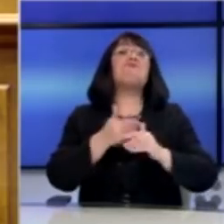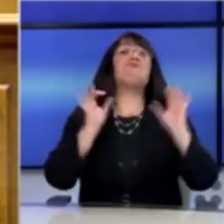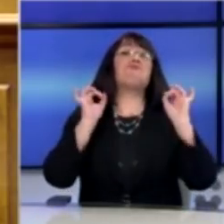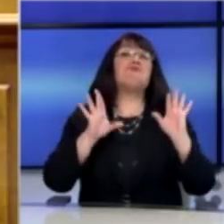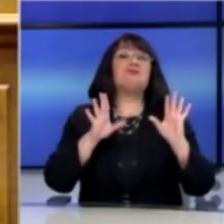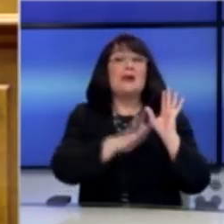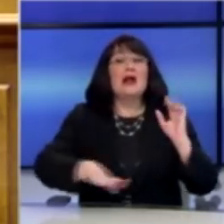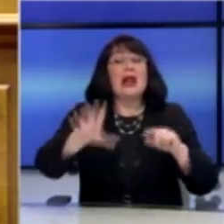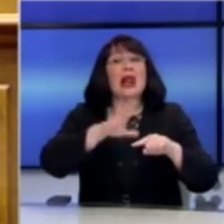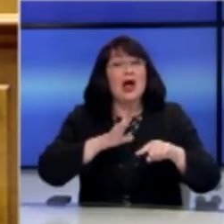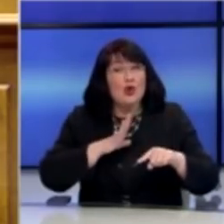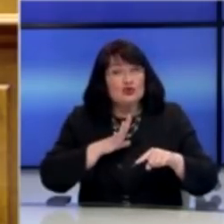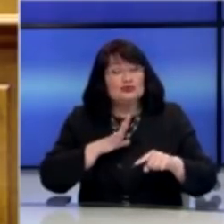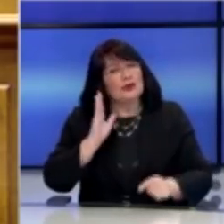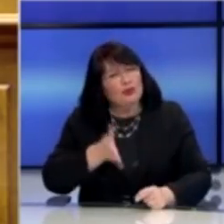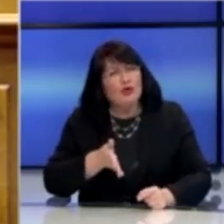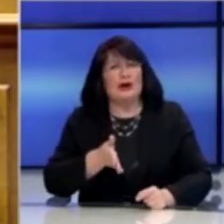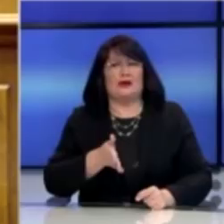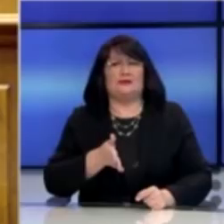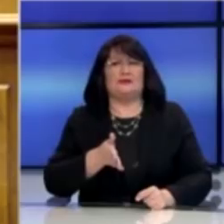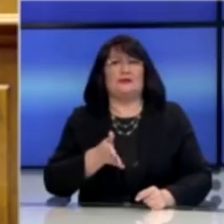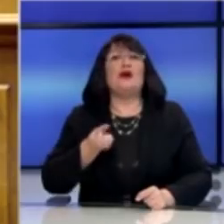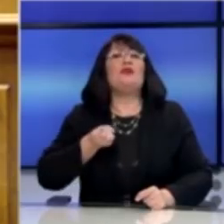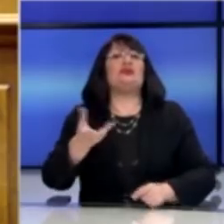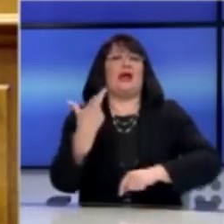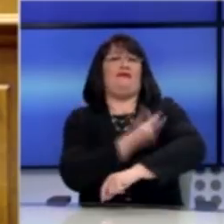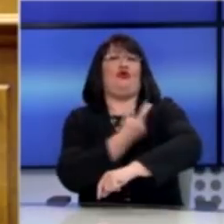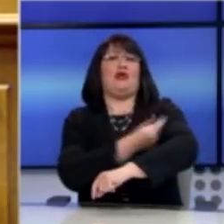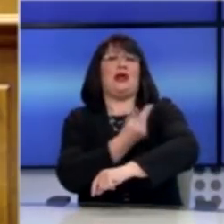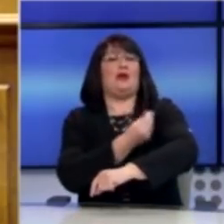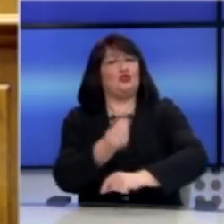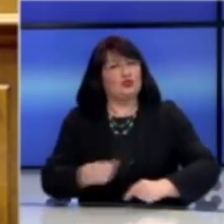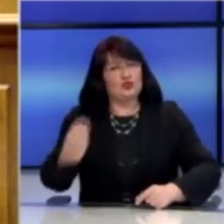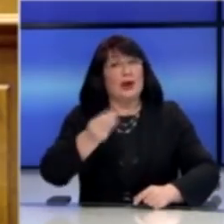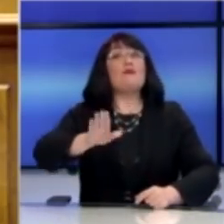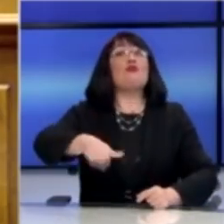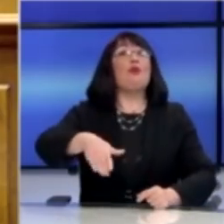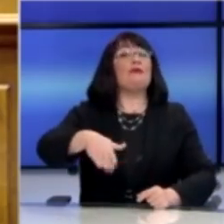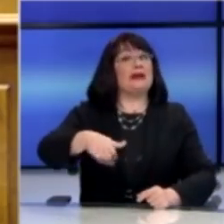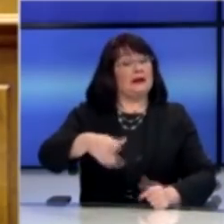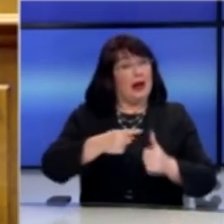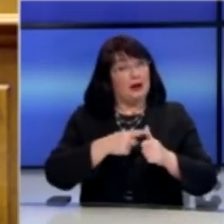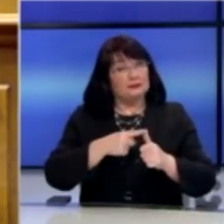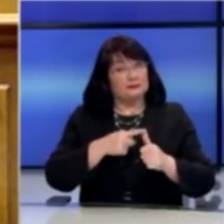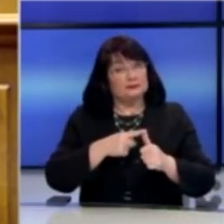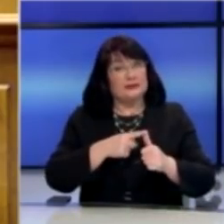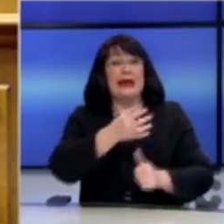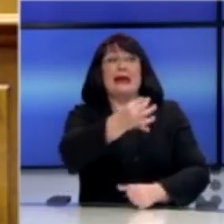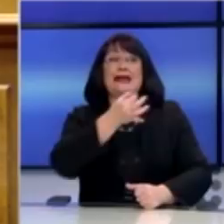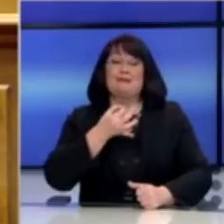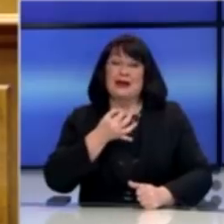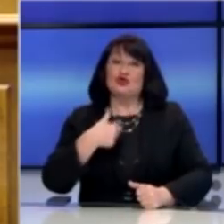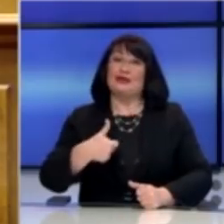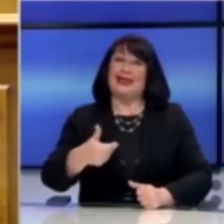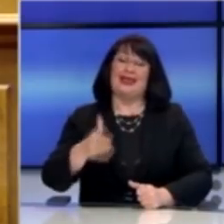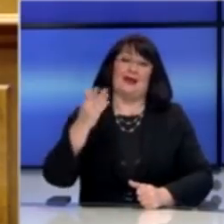ενδιαφέρθηκε ο λαός να έχει τελικά πρόσβαση σε περισσότερα εμβόλια, που είναι και πιο φθηνά σε σχέση με αυτά για τα οποία